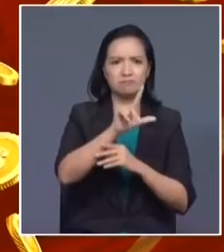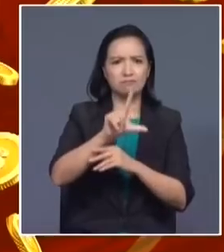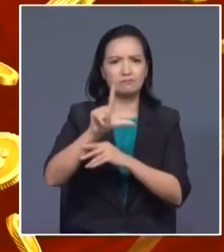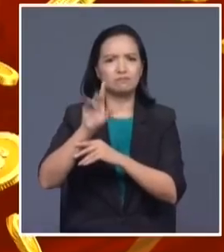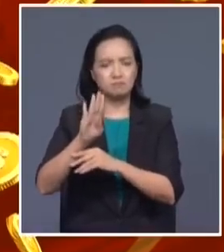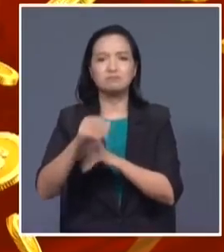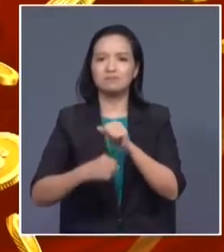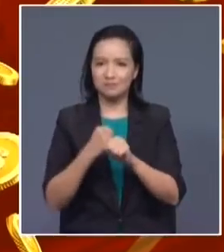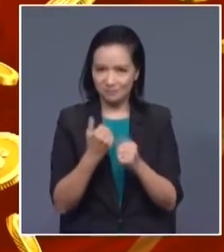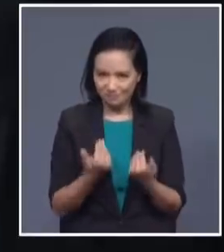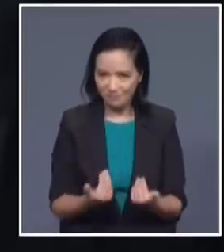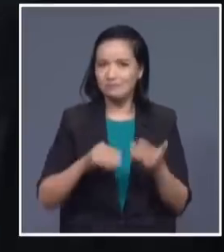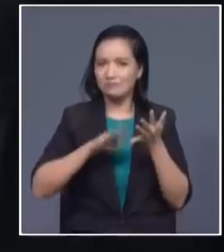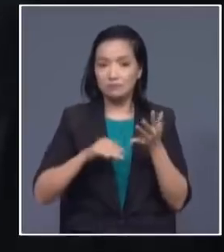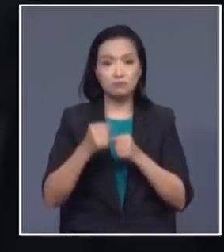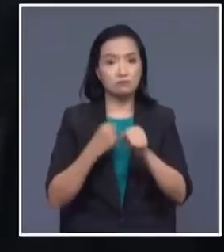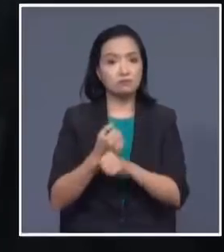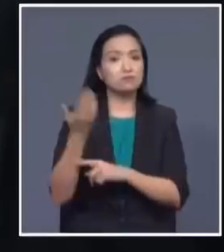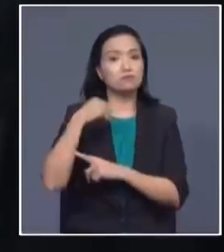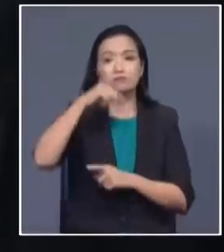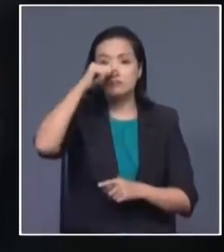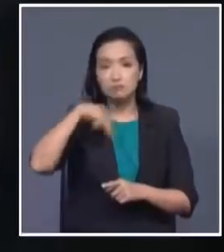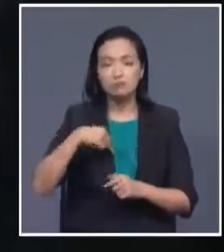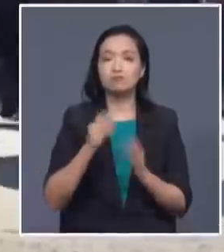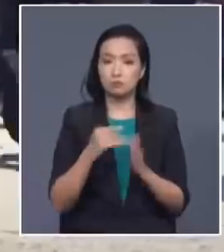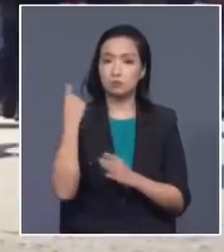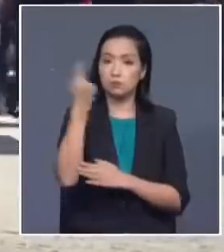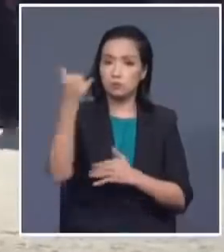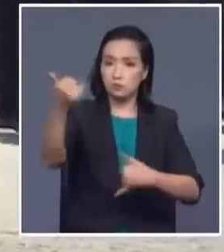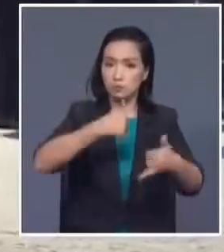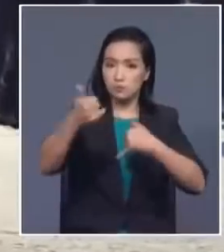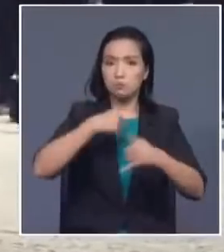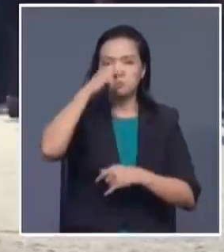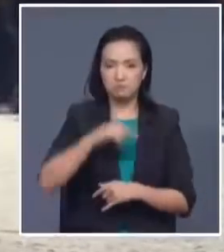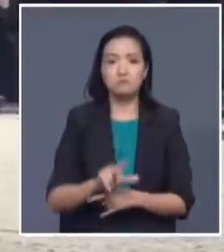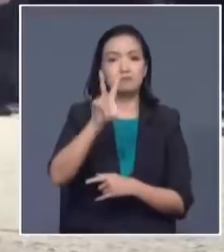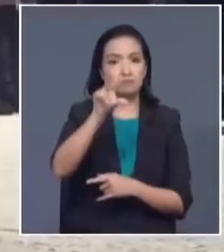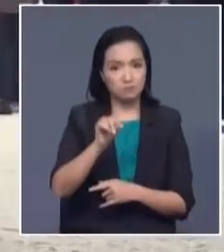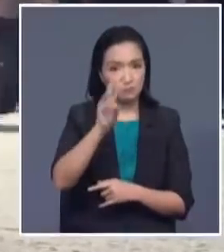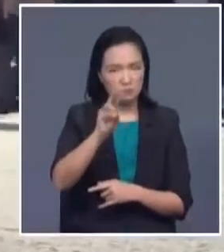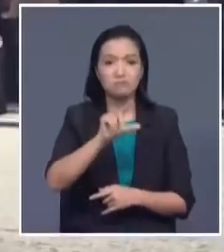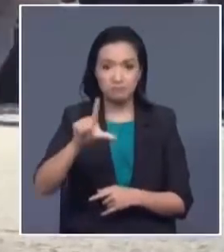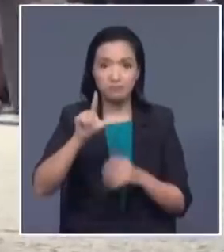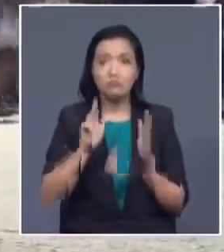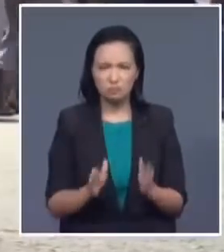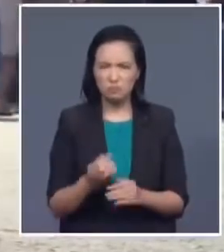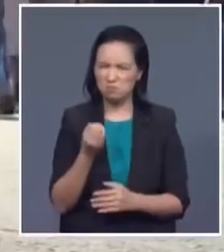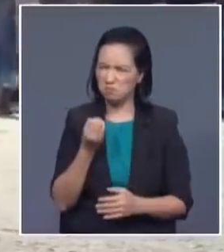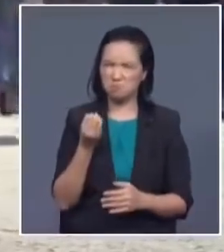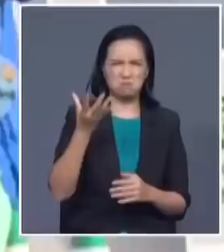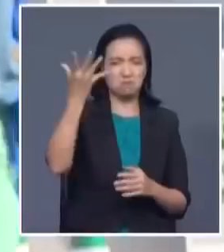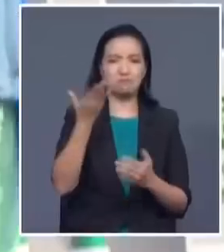ในสิ้นปีนี้โดยในปีที่แล้วประเทศไทยมีนักท่องเที่ยวเดินทางมาเยือนเกือบ36ล้านคนนับว่ามากที่สุด